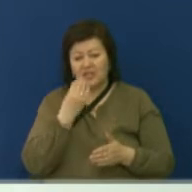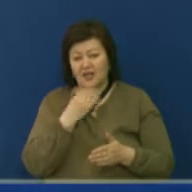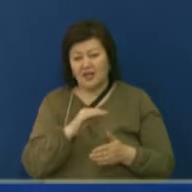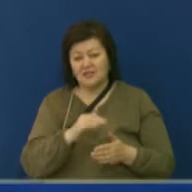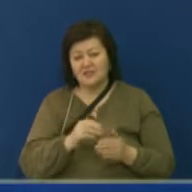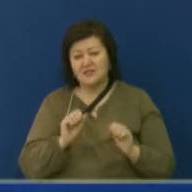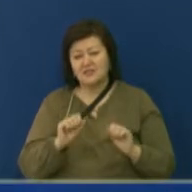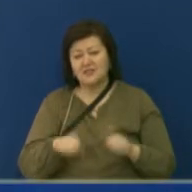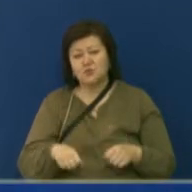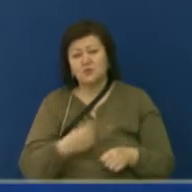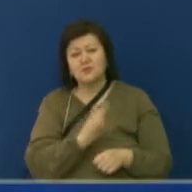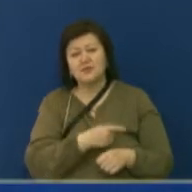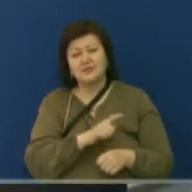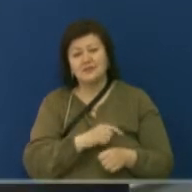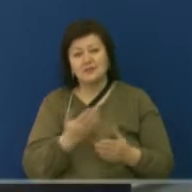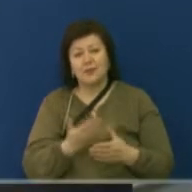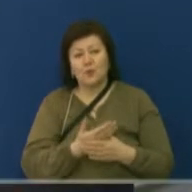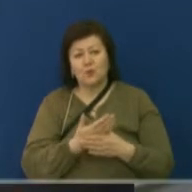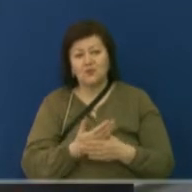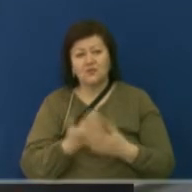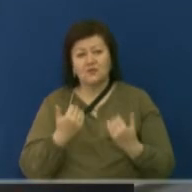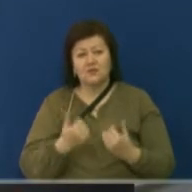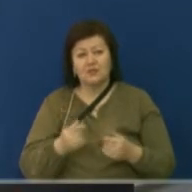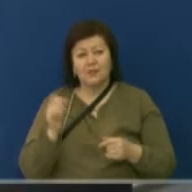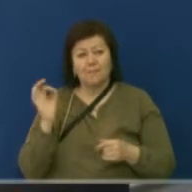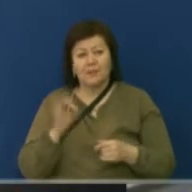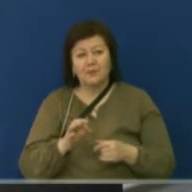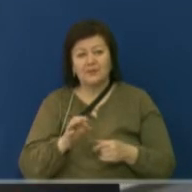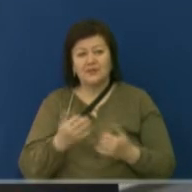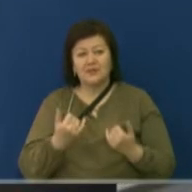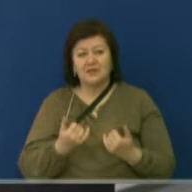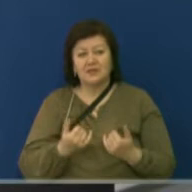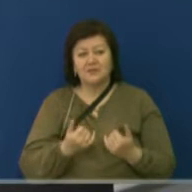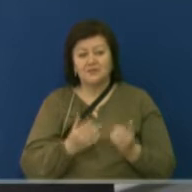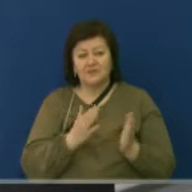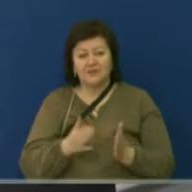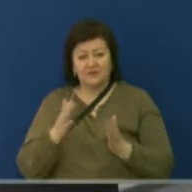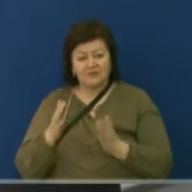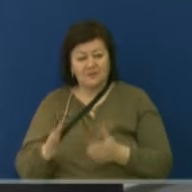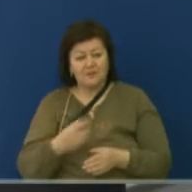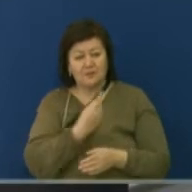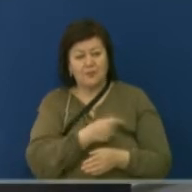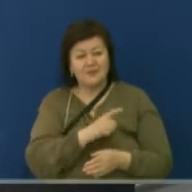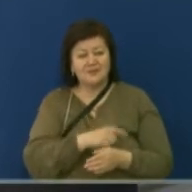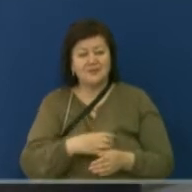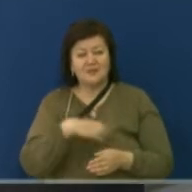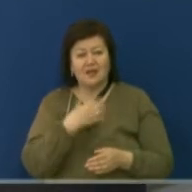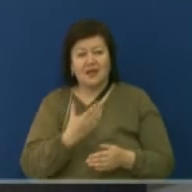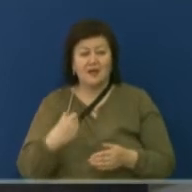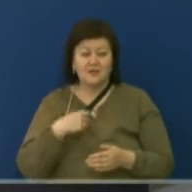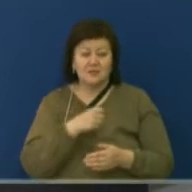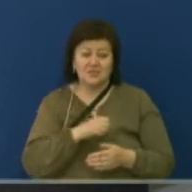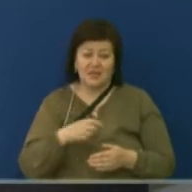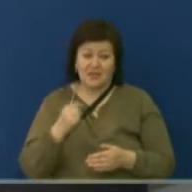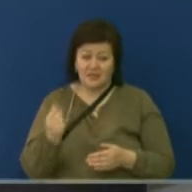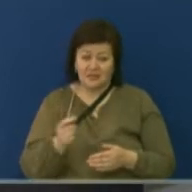и доступности медицинской помощи. В данный момент я нахожусь в системе обязательного медицинского страхования как самостоятельный